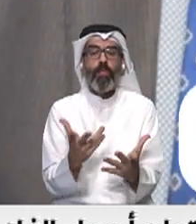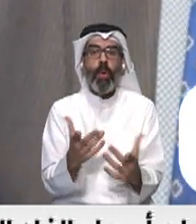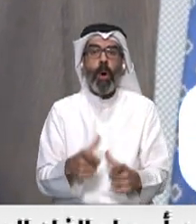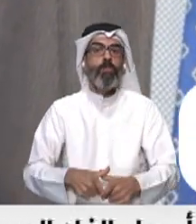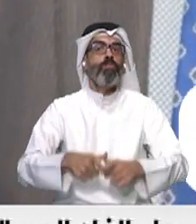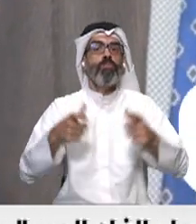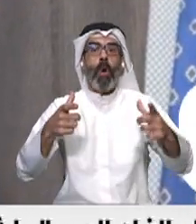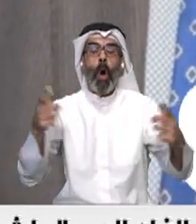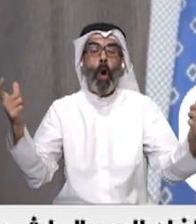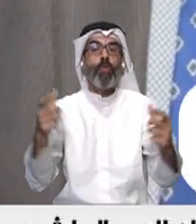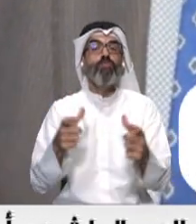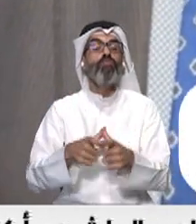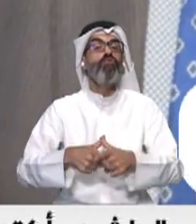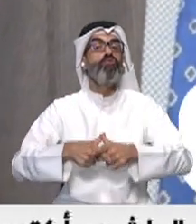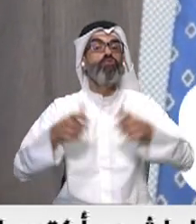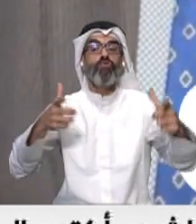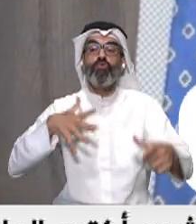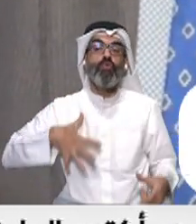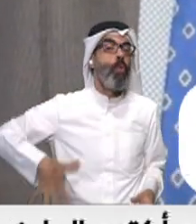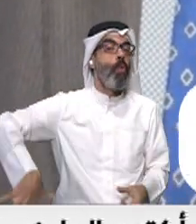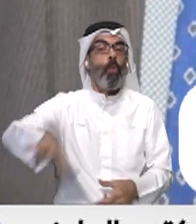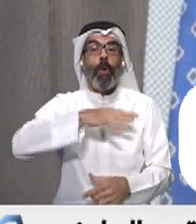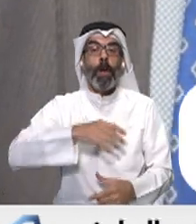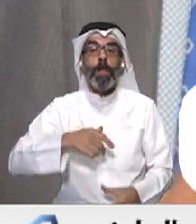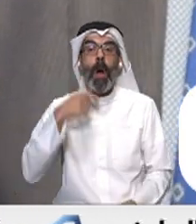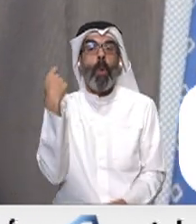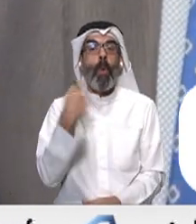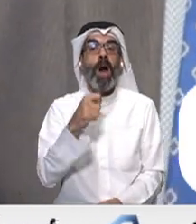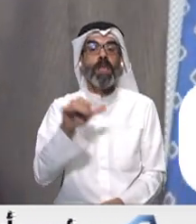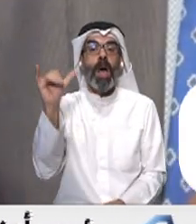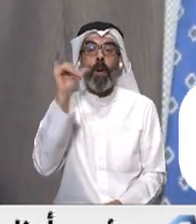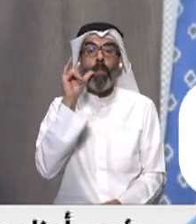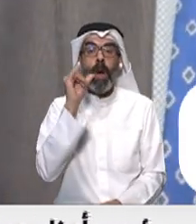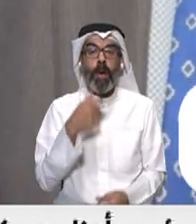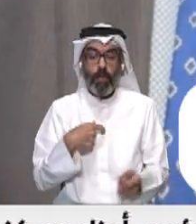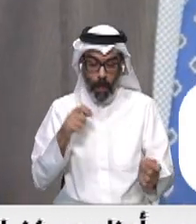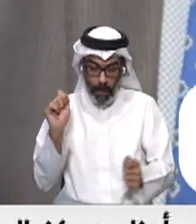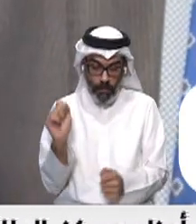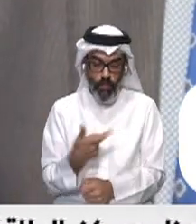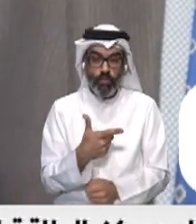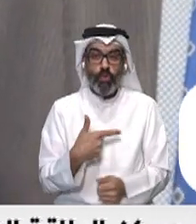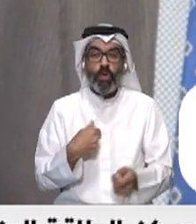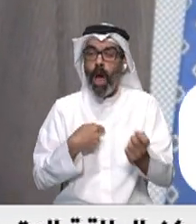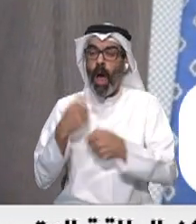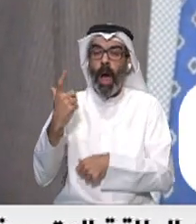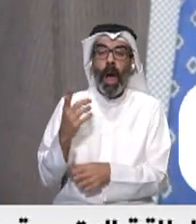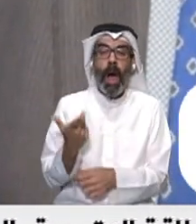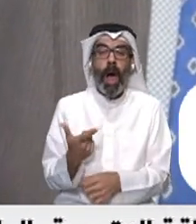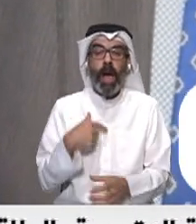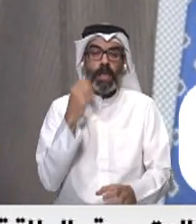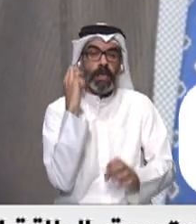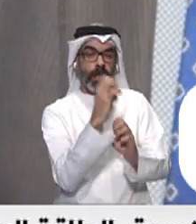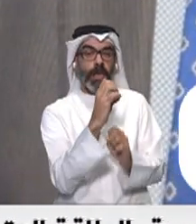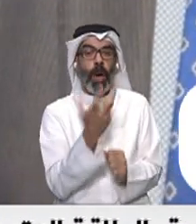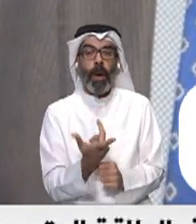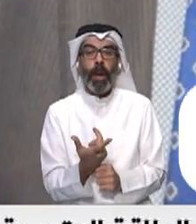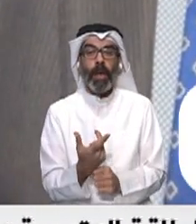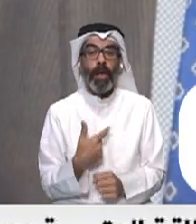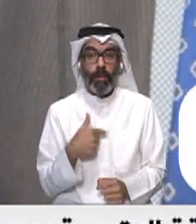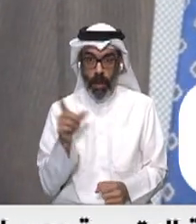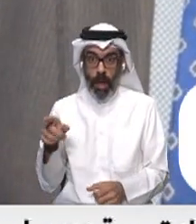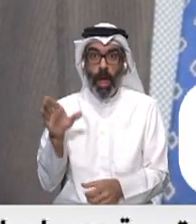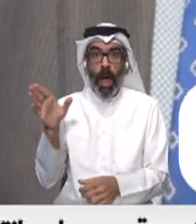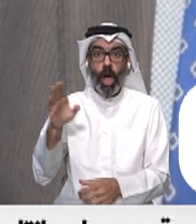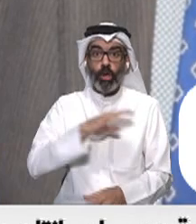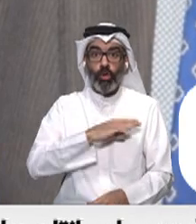المنطقه الى حرب شامله ايضا رئيس الوزراء البريطانيين تهرب بشكل صريح وواضح من الاجابه عن سؤال حول مشاركه